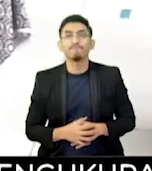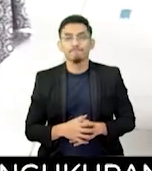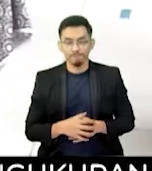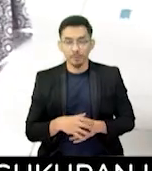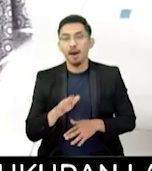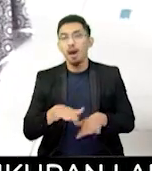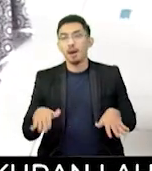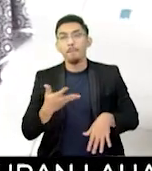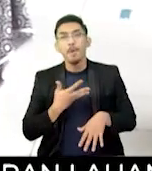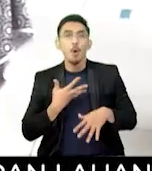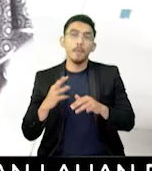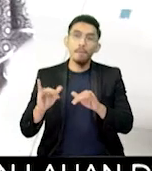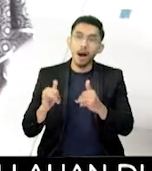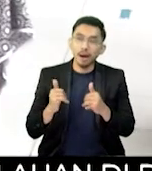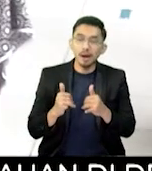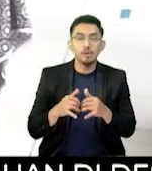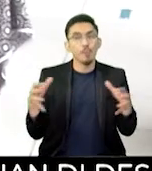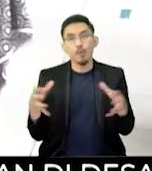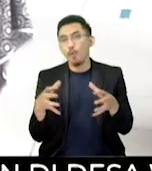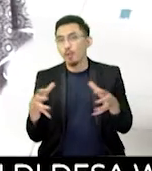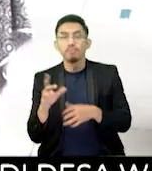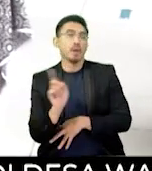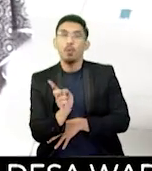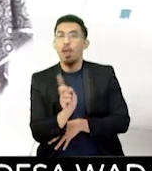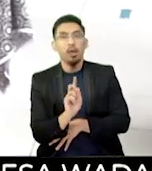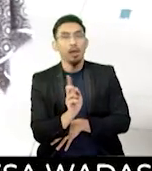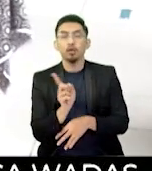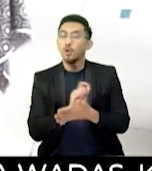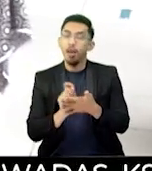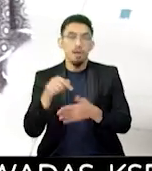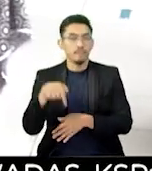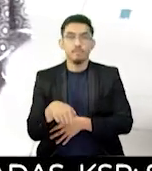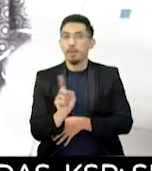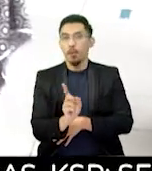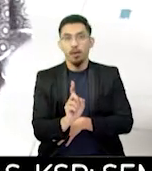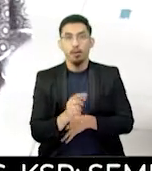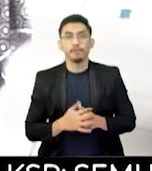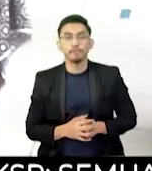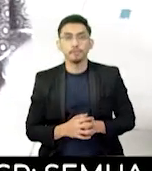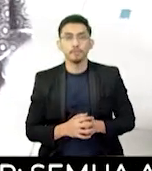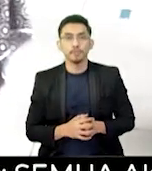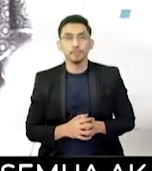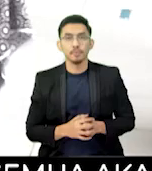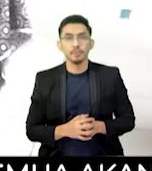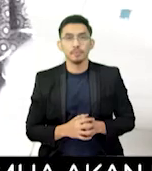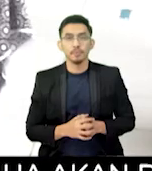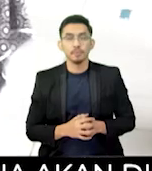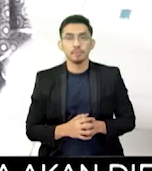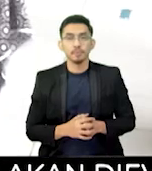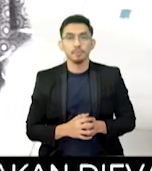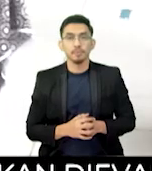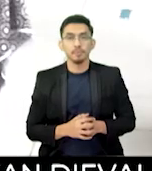Bersama teman ataupun dengan rekan-rekannya Umi maupun yang ada di luar sekolah dari Jakarta nastasya vinzou karena di